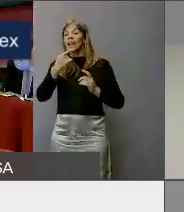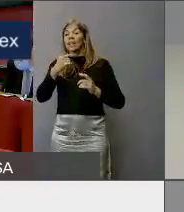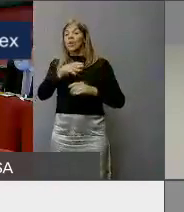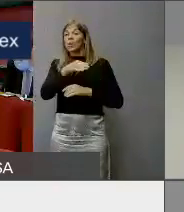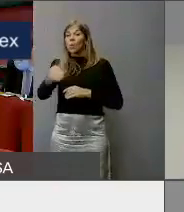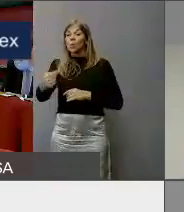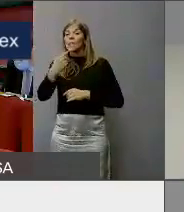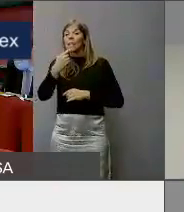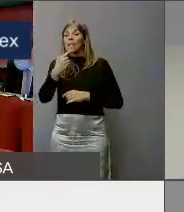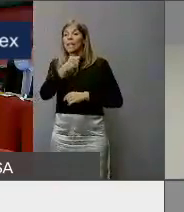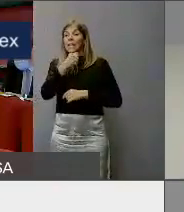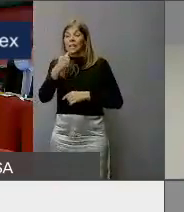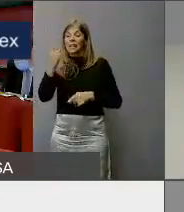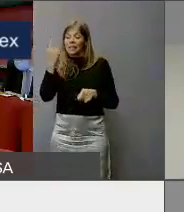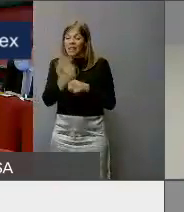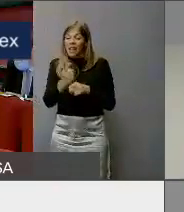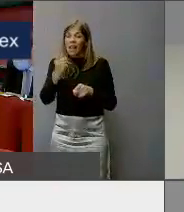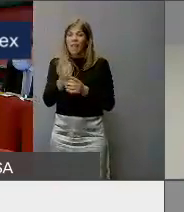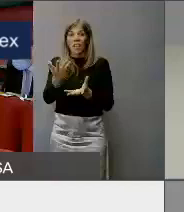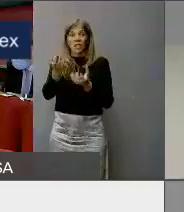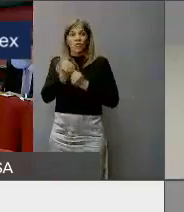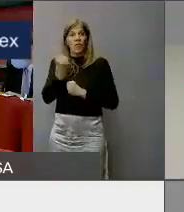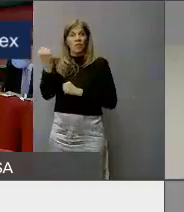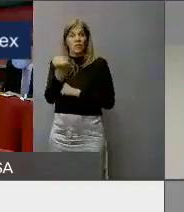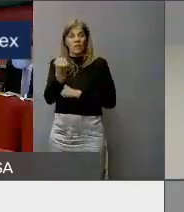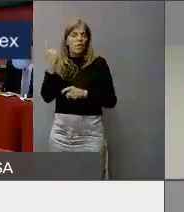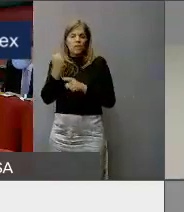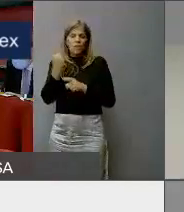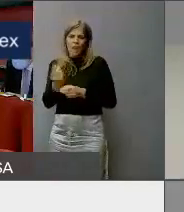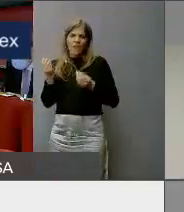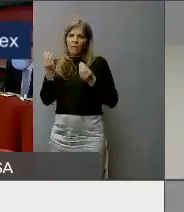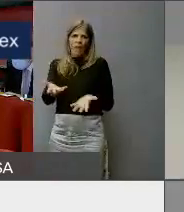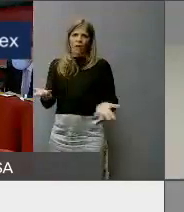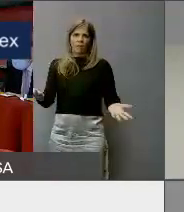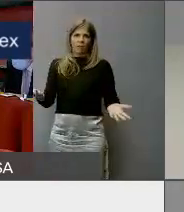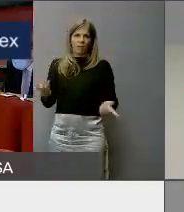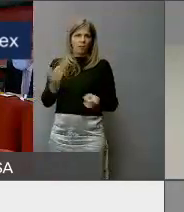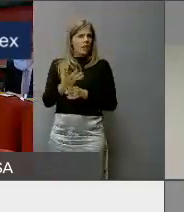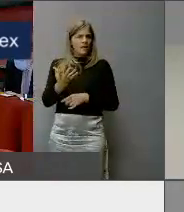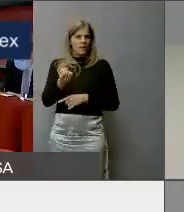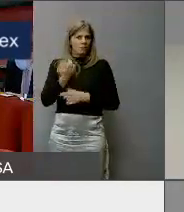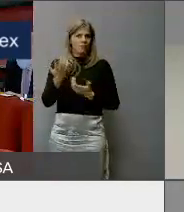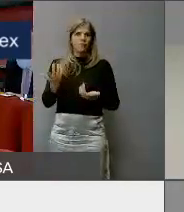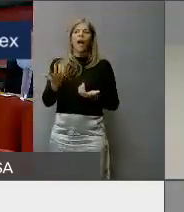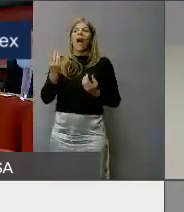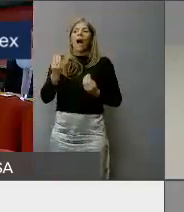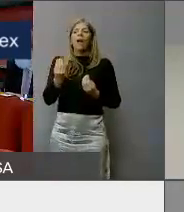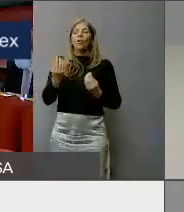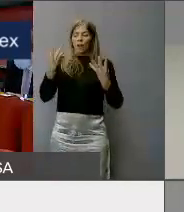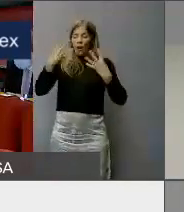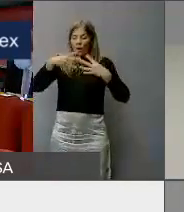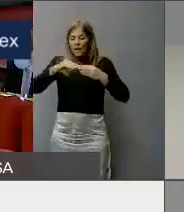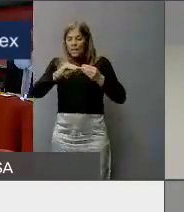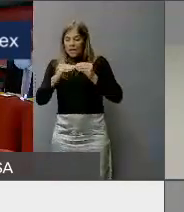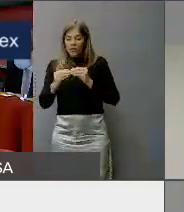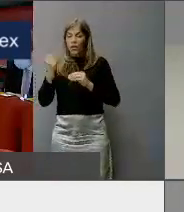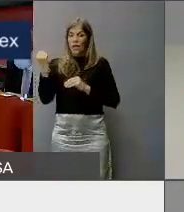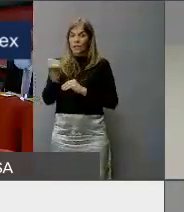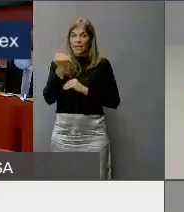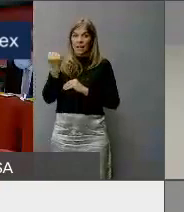là abbiano e quindi la riarticolazione del sistema dei servizi permette questo tipo